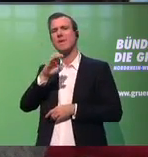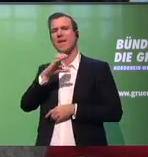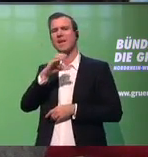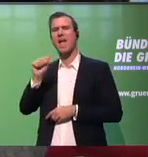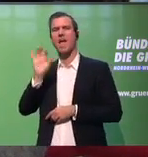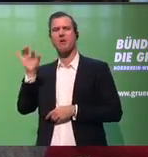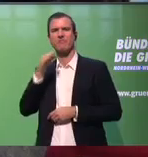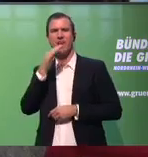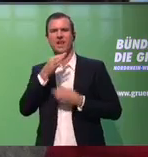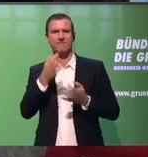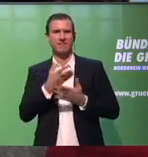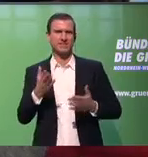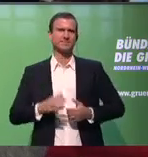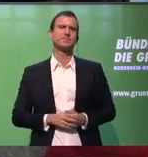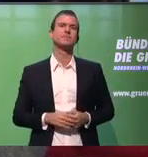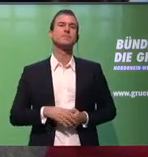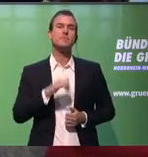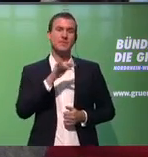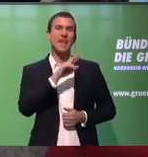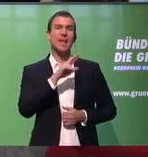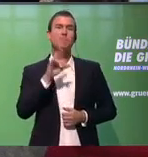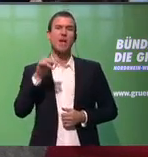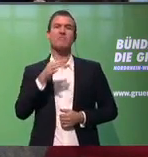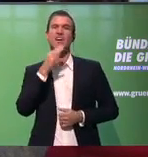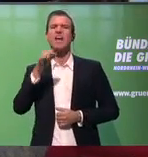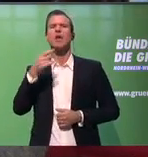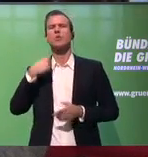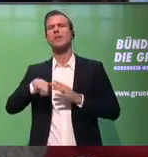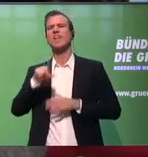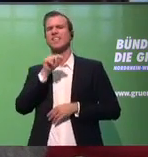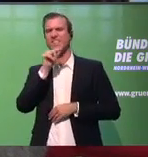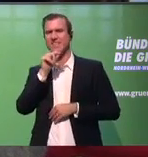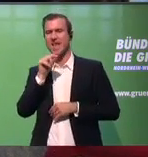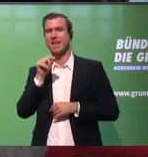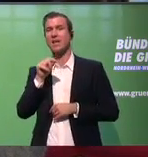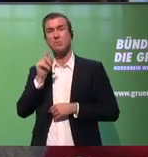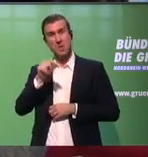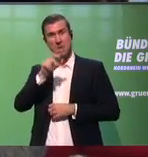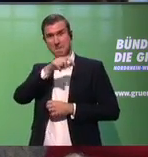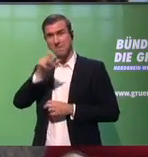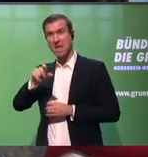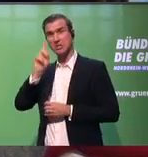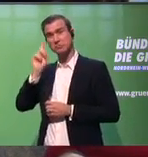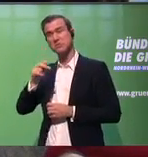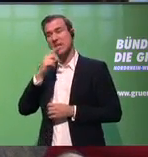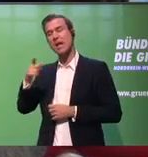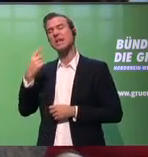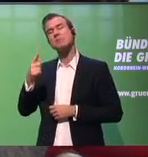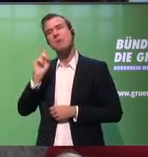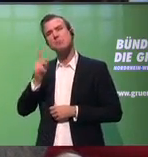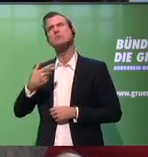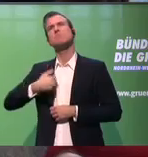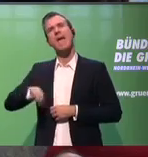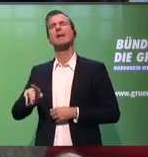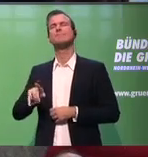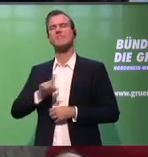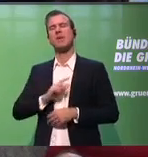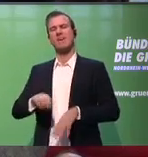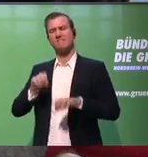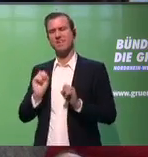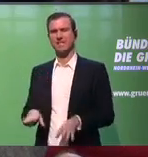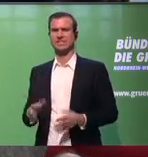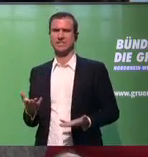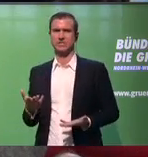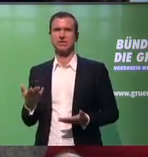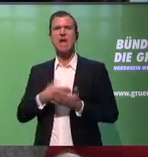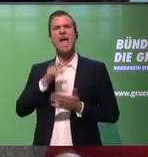Genau. Für Rebecca ist eine über Twitter eingegangen, eine Frage. Müssen wir den Menschen nicht auch zumuten, auf mehr zu verzichten? Hashtag Green